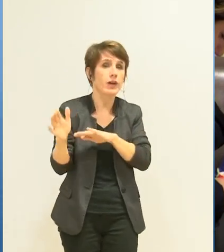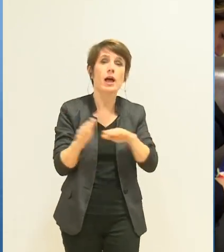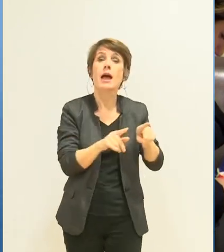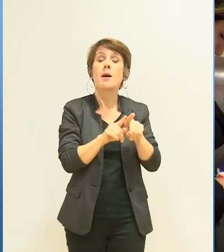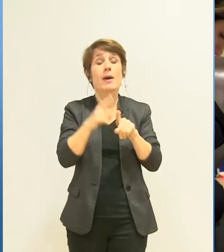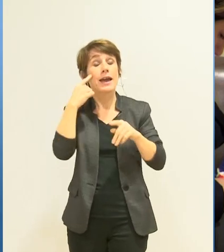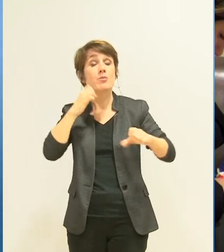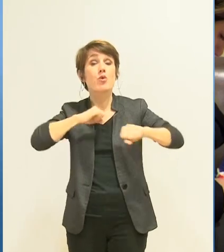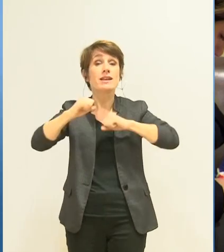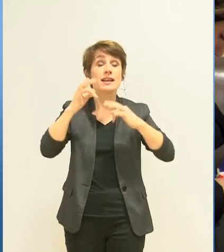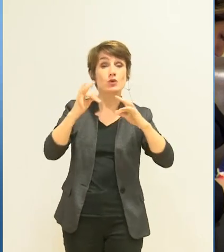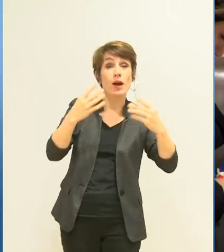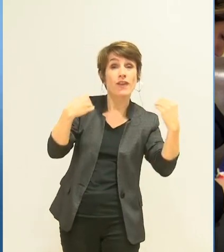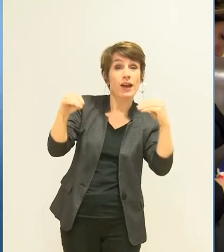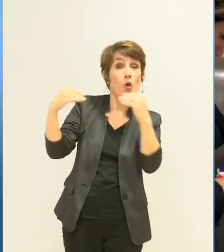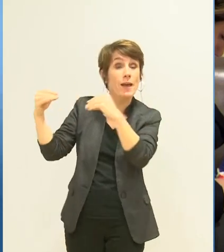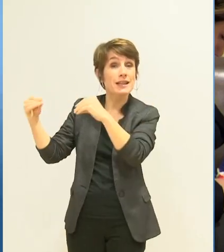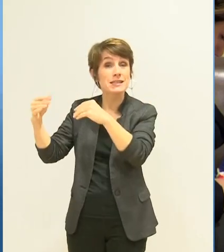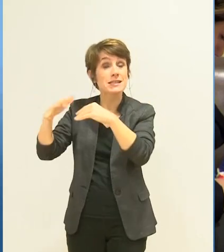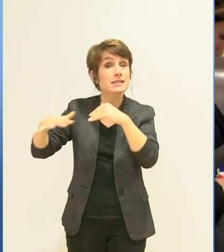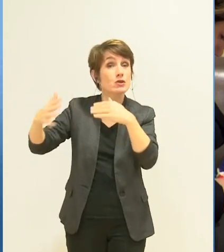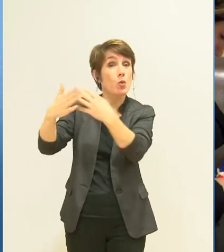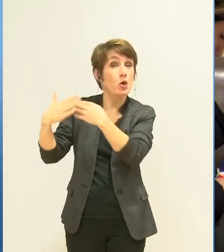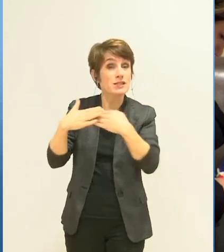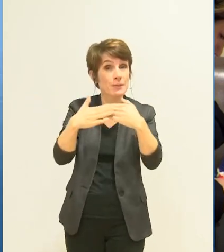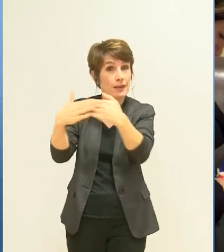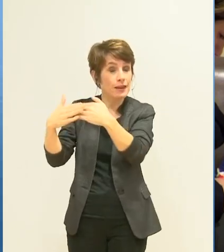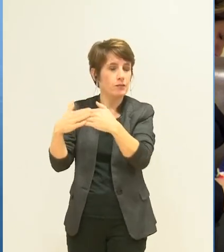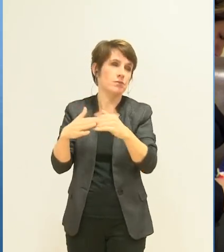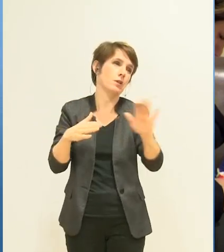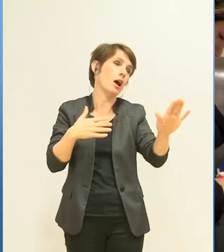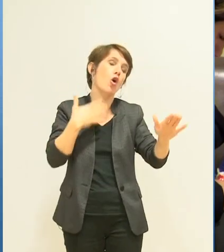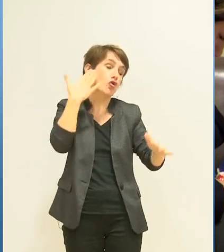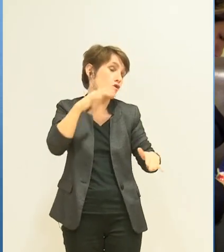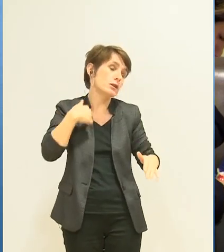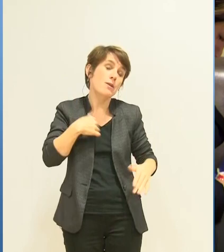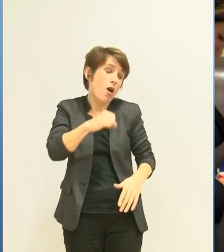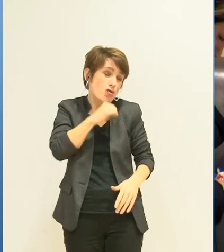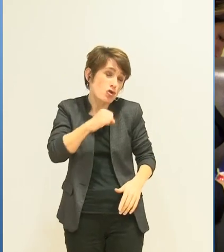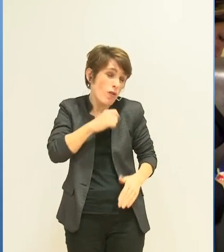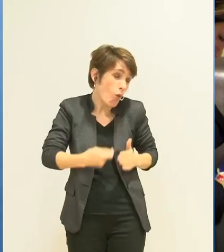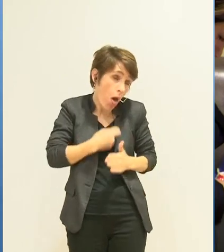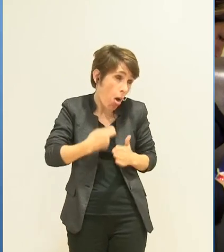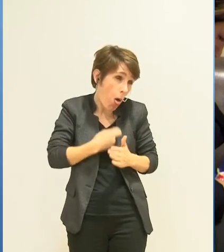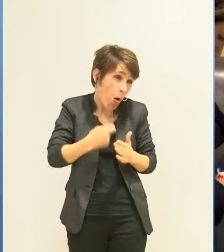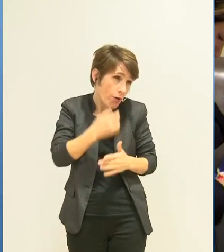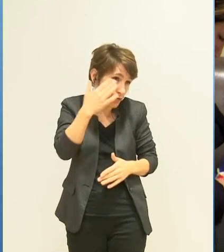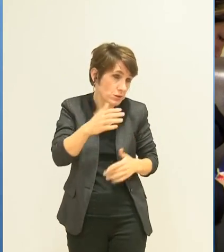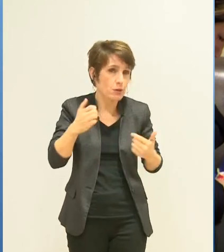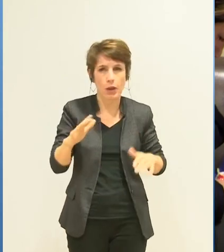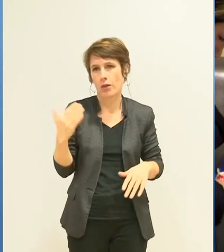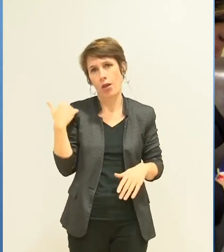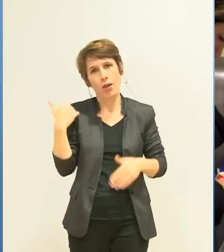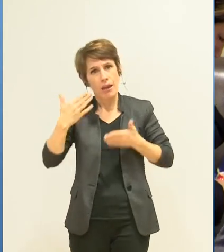proximité et oui et oui je sais je suis d'accord je me suis un vieux rabat joie mais quand on vient quant à lui de décider la construction